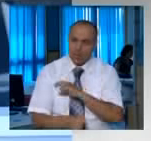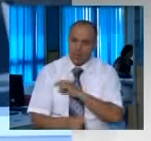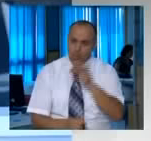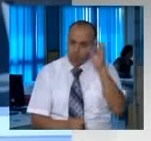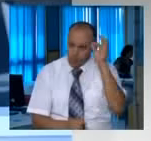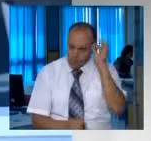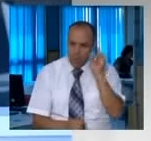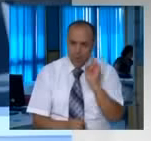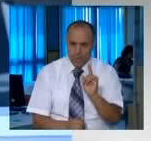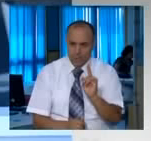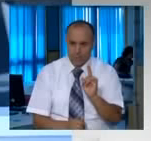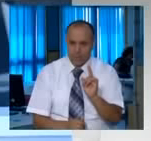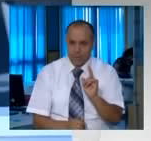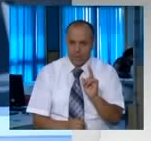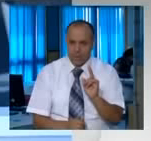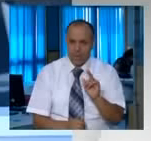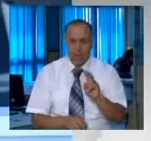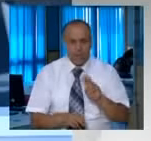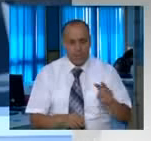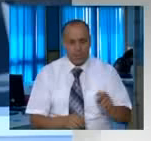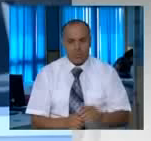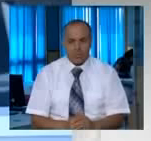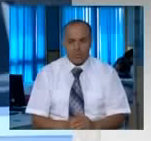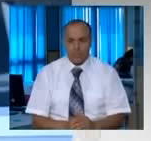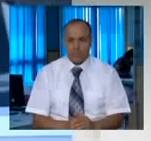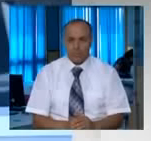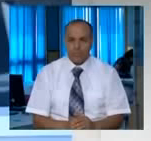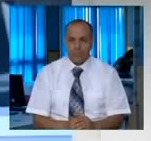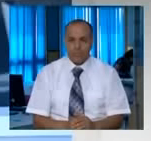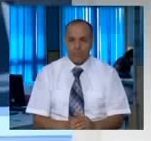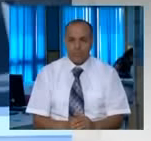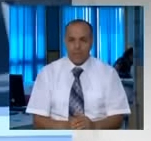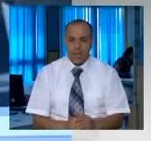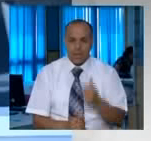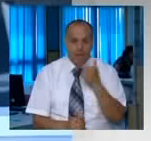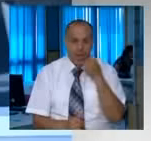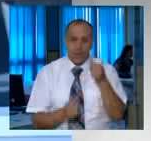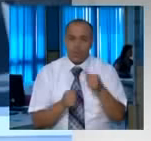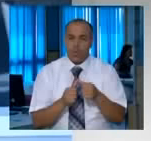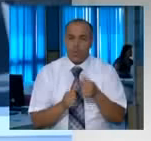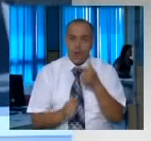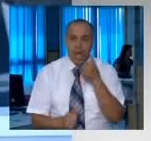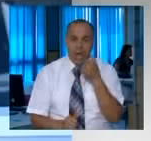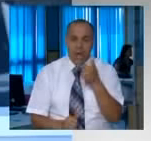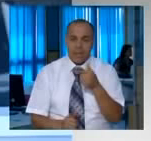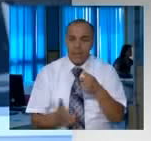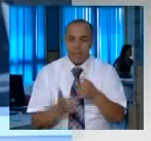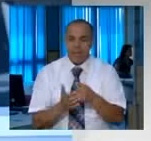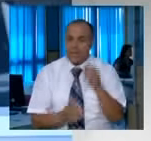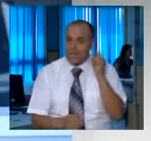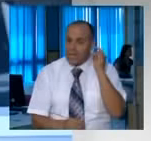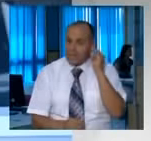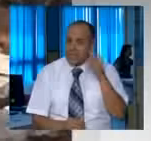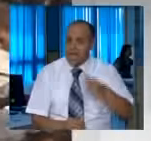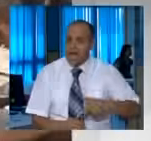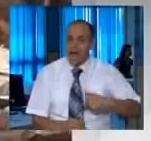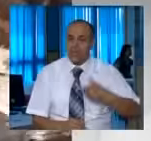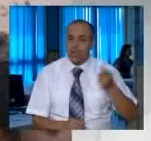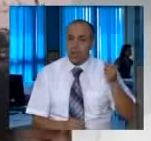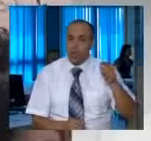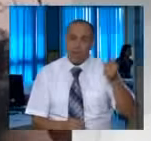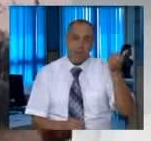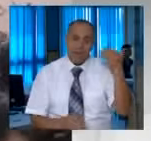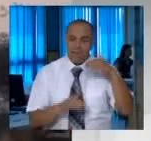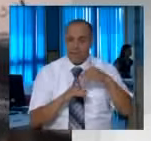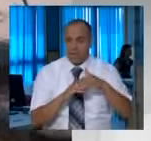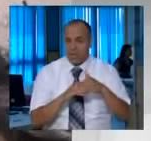وتونس وبن عروس. كما نذكر مشاهدينا أن مدينة القصرين عاشت كذلك الليلة